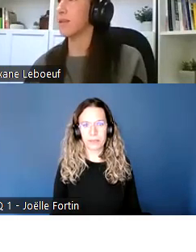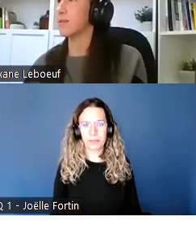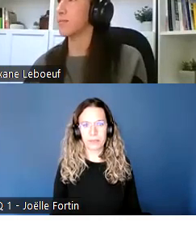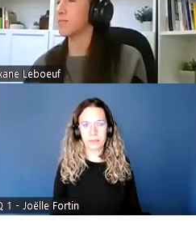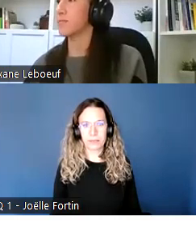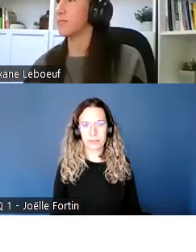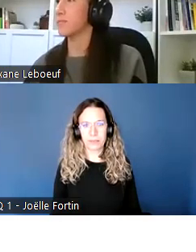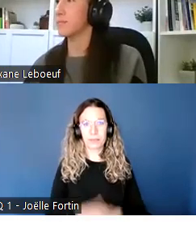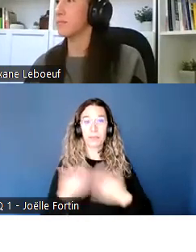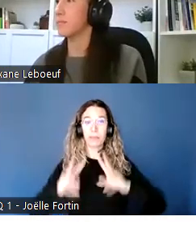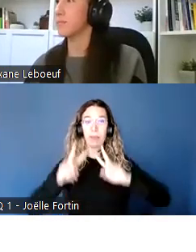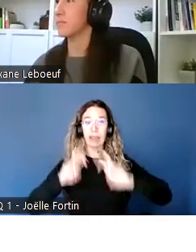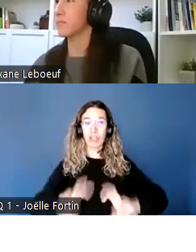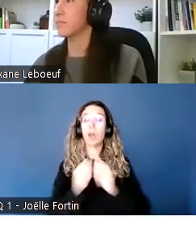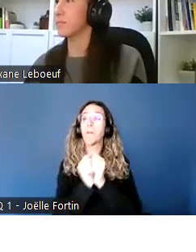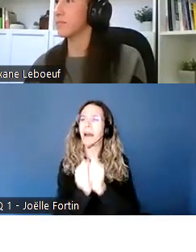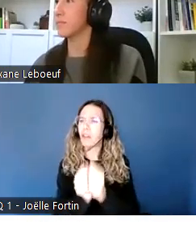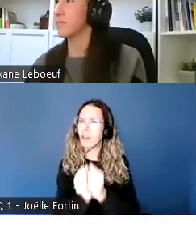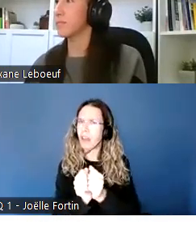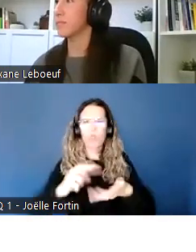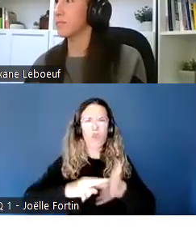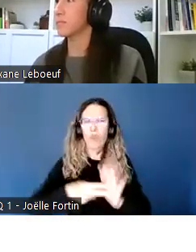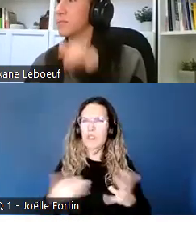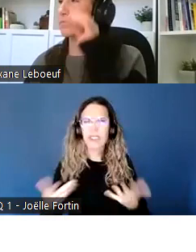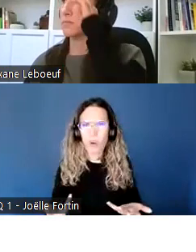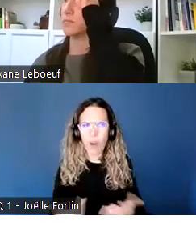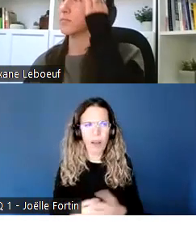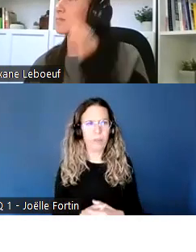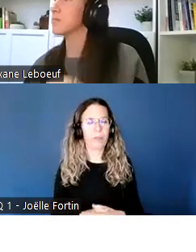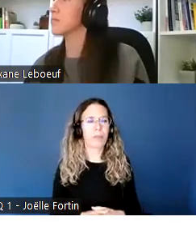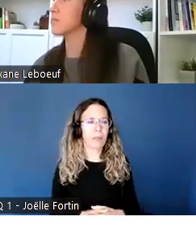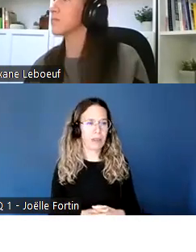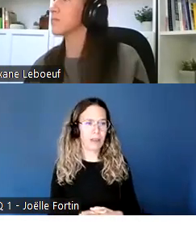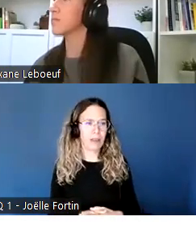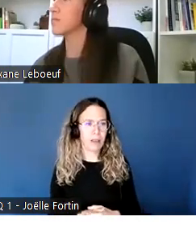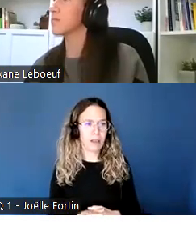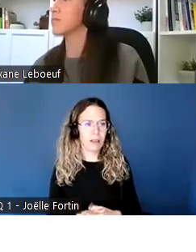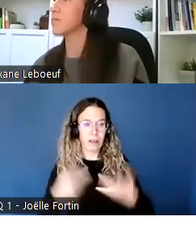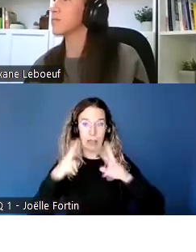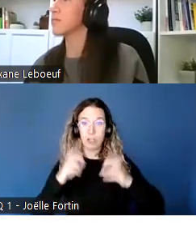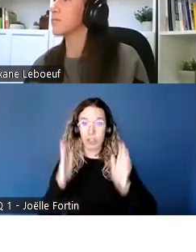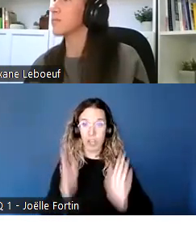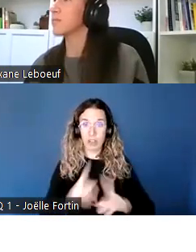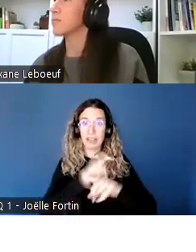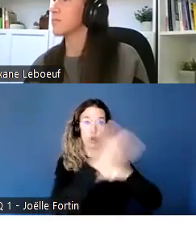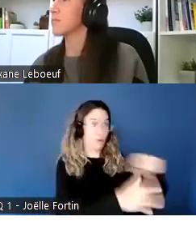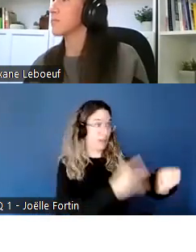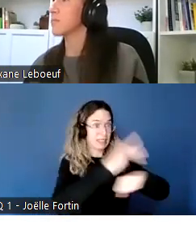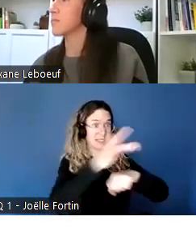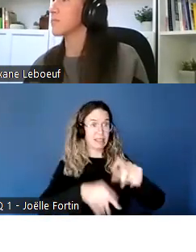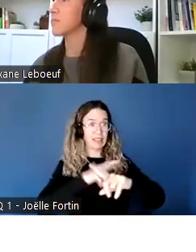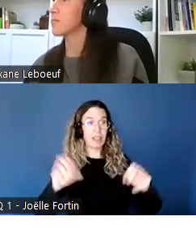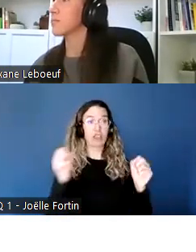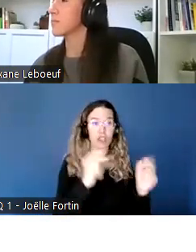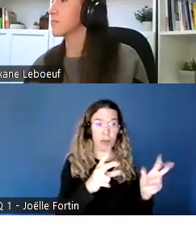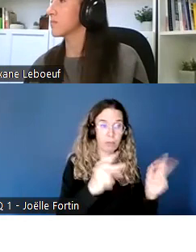Alors, c'est une recherche partenariale. Qu'est-ce qu'une recherche partenariale? Ça veut dire qu'on a été des chercheurs de différentes universités, l'Université de